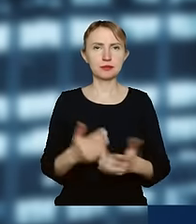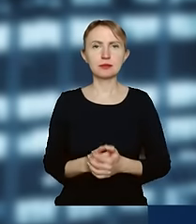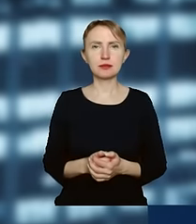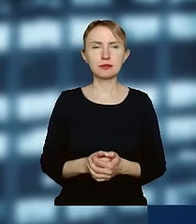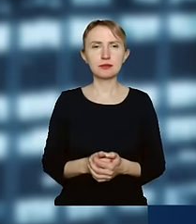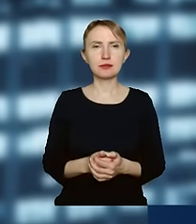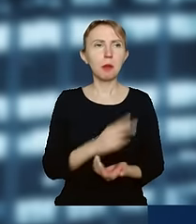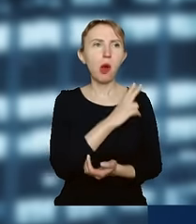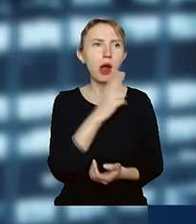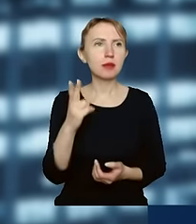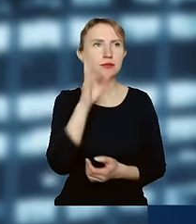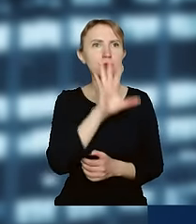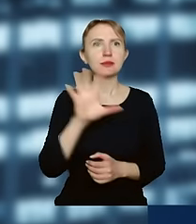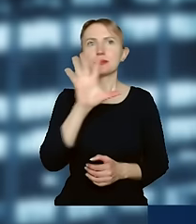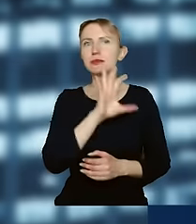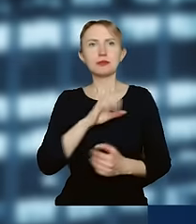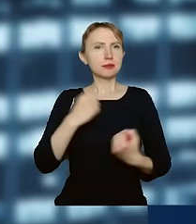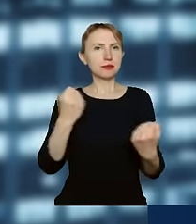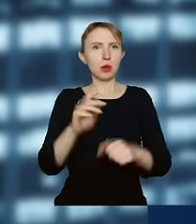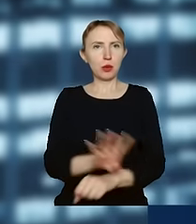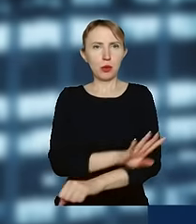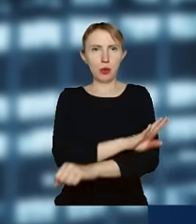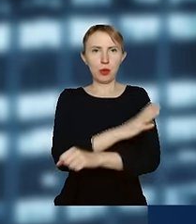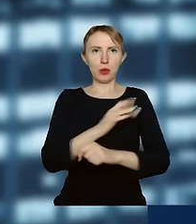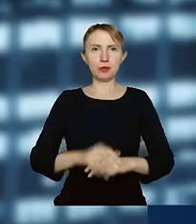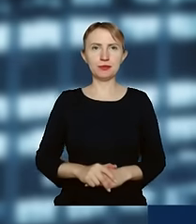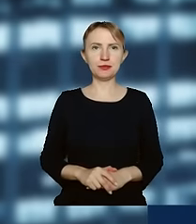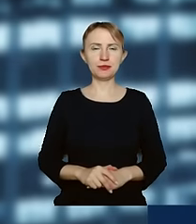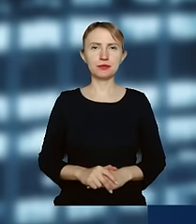wszystkie śledzę z zapartym tchem. Boję się, że powietrza by mi starczyło.